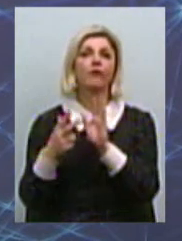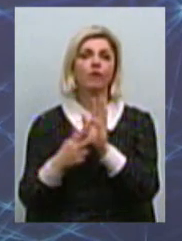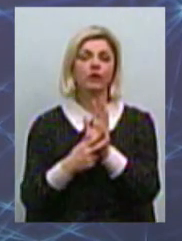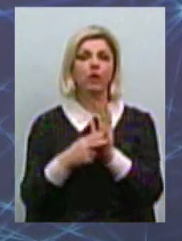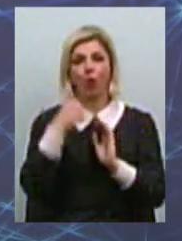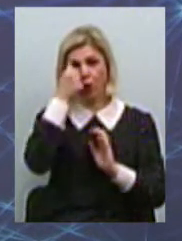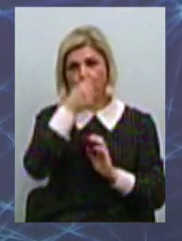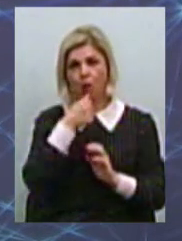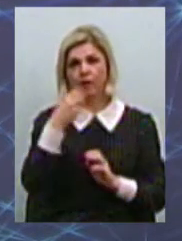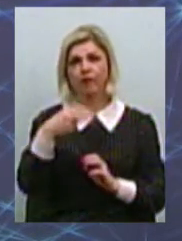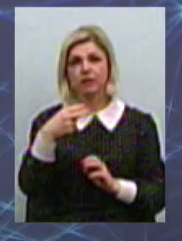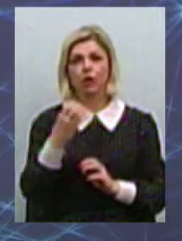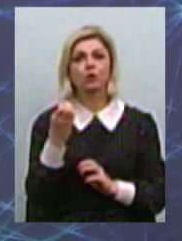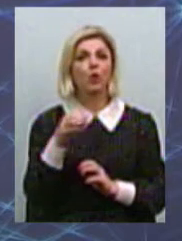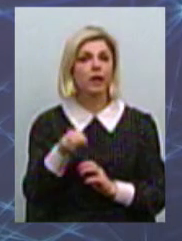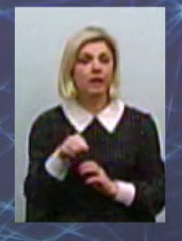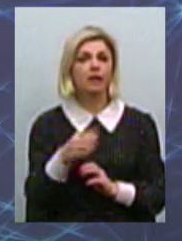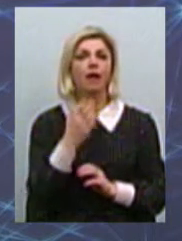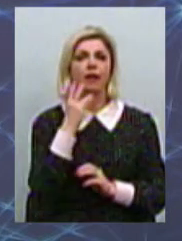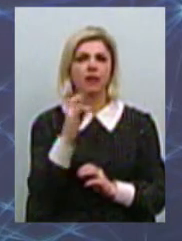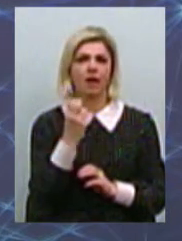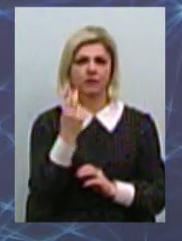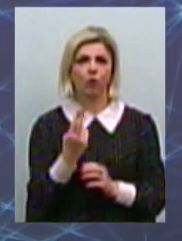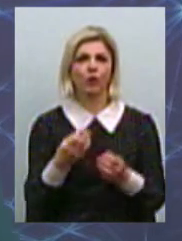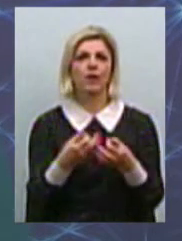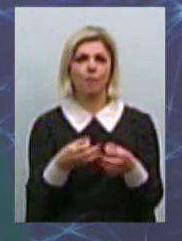роки 20-го століття. Національно-демократична